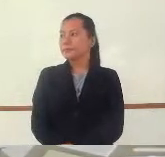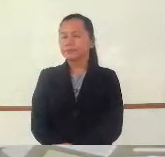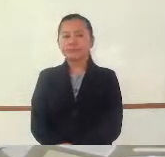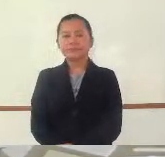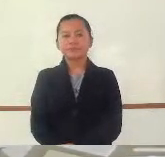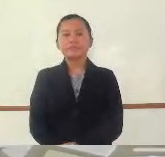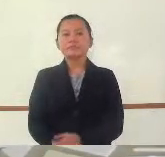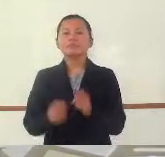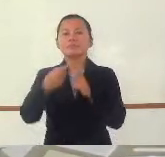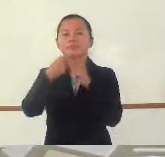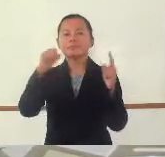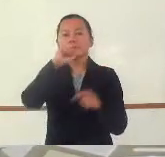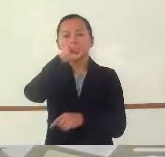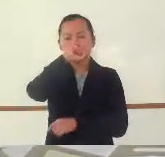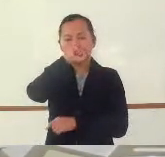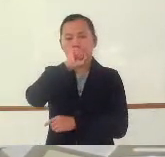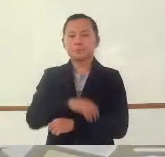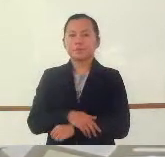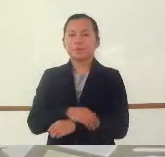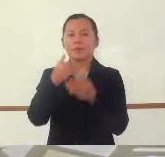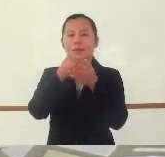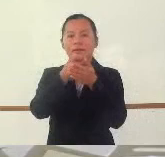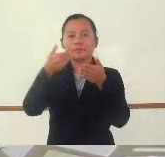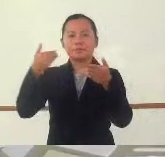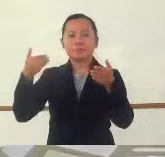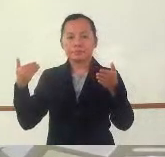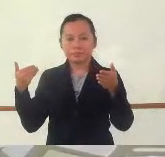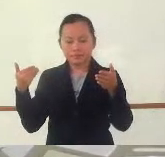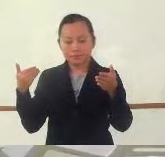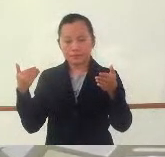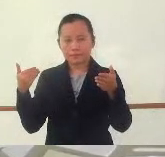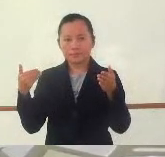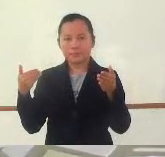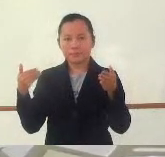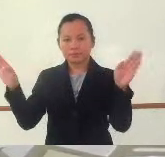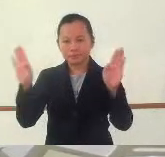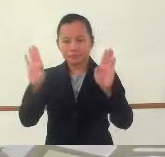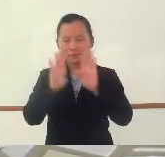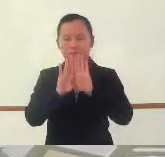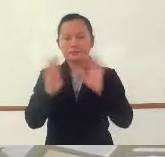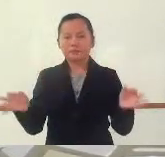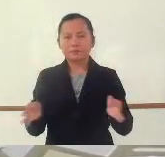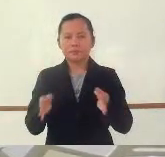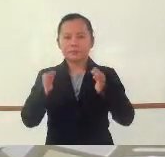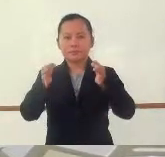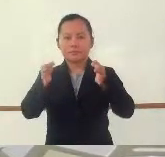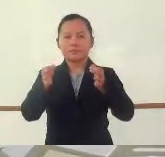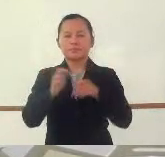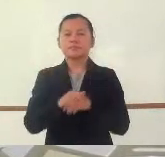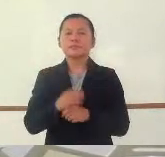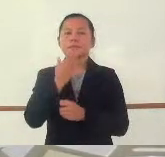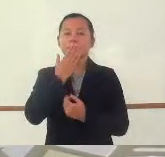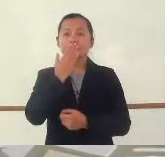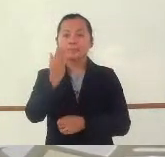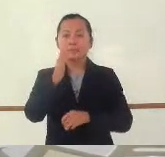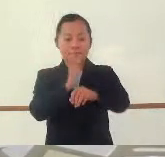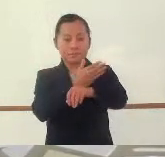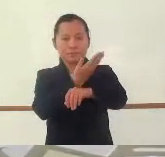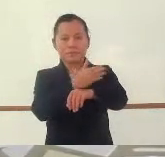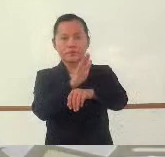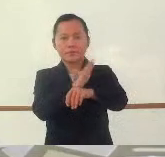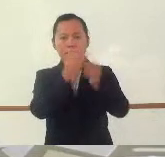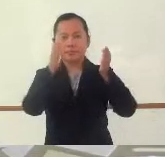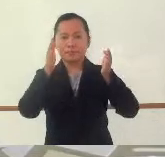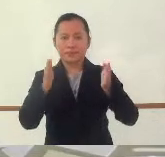Dari saya, sebelum kita tutup misa, terima kasih kepada choir,